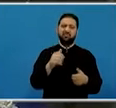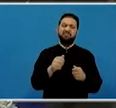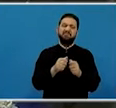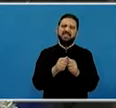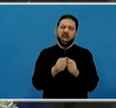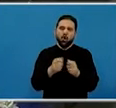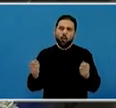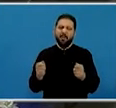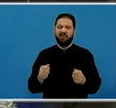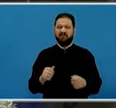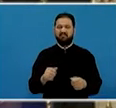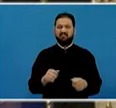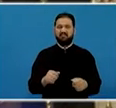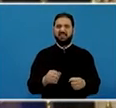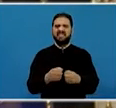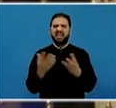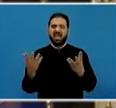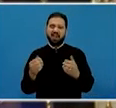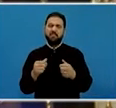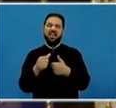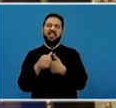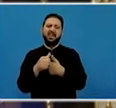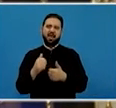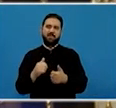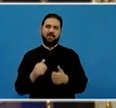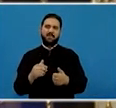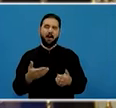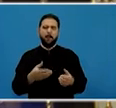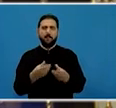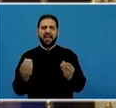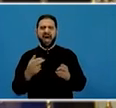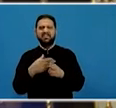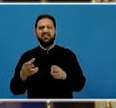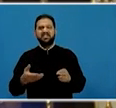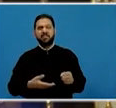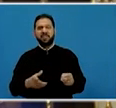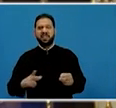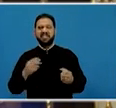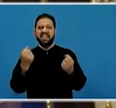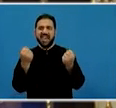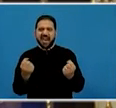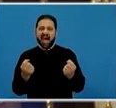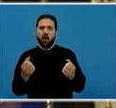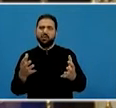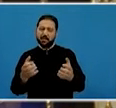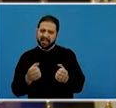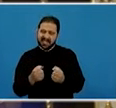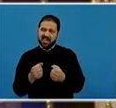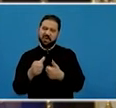relație care nu va dura foarte mult. Este mai greu să-ți păstrezi prietenii în lumea de azi, o lume